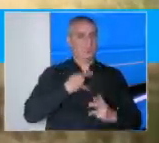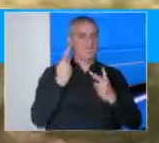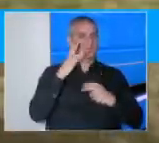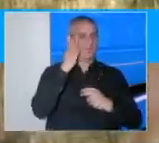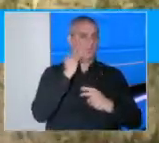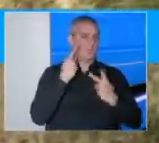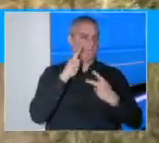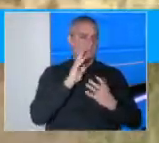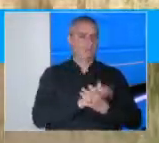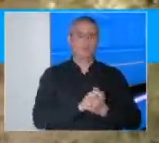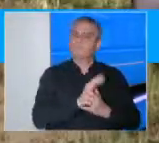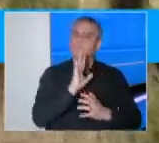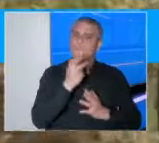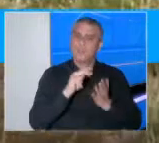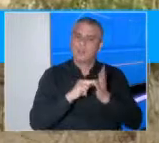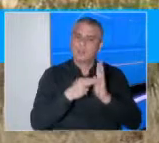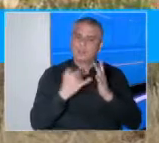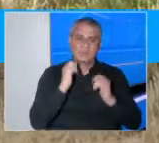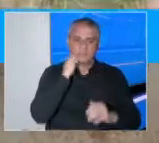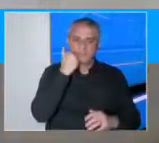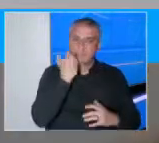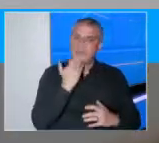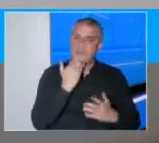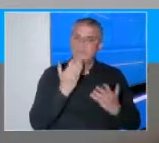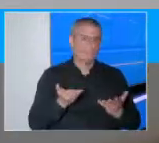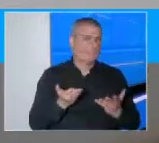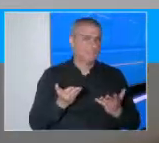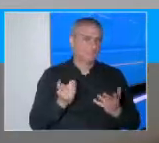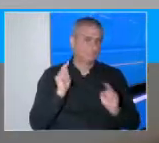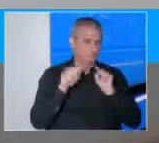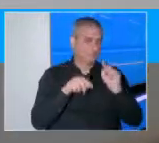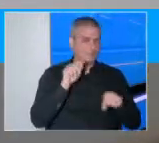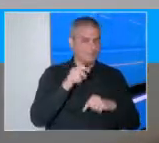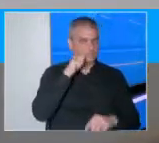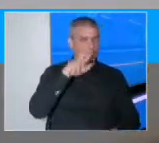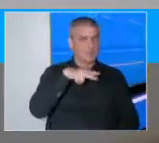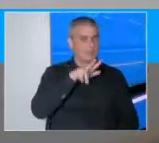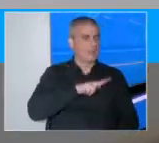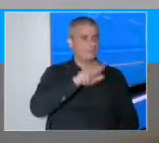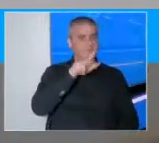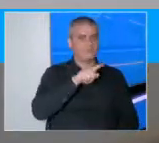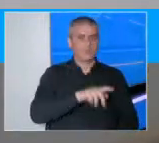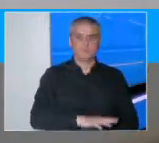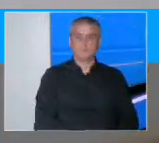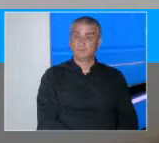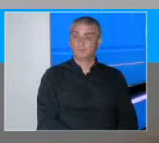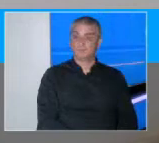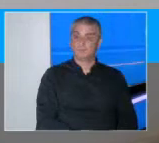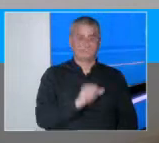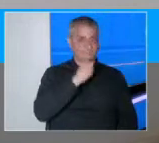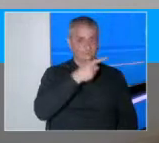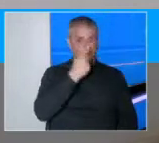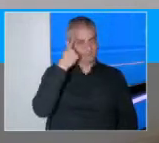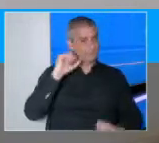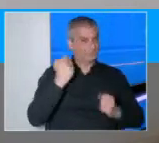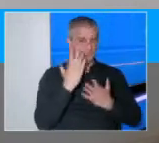וכיפית. כן. מה מתוכנן מחר לישראלים שמגיעים לטייל בצפון? אז קודם כל זה